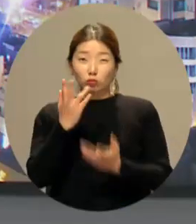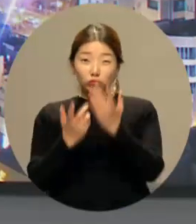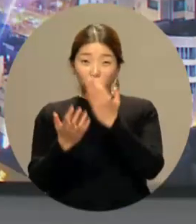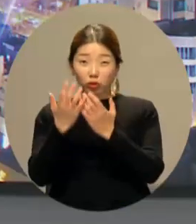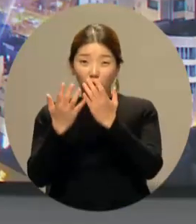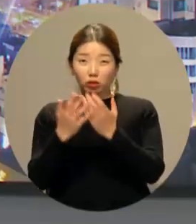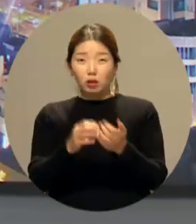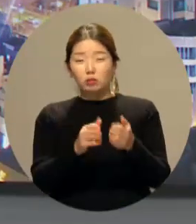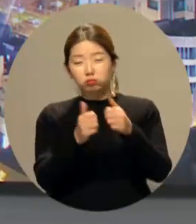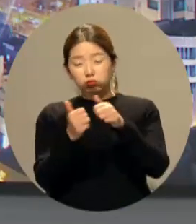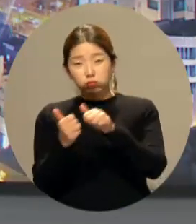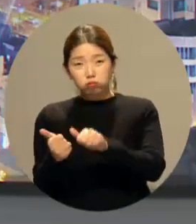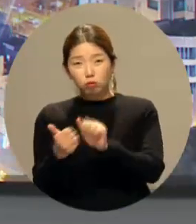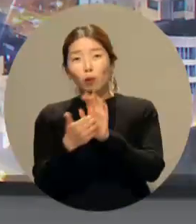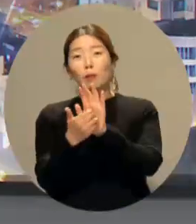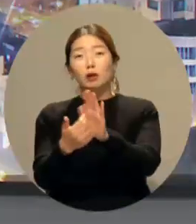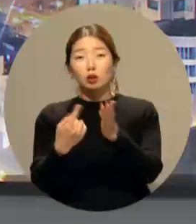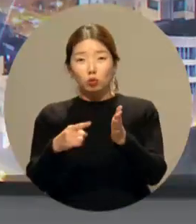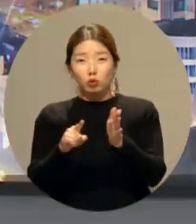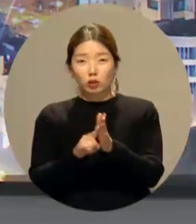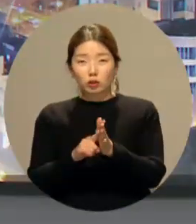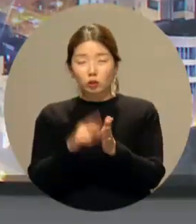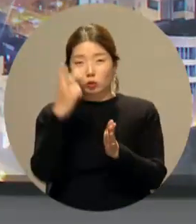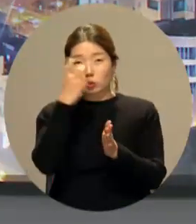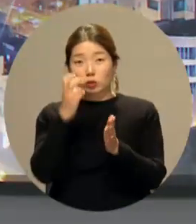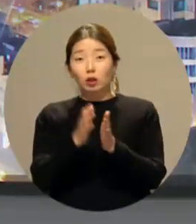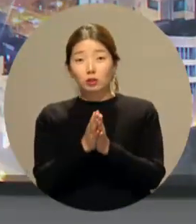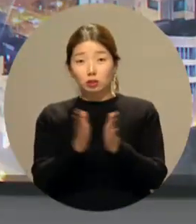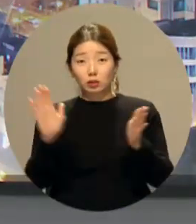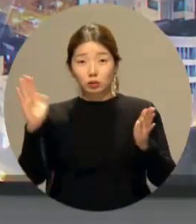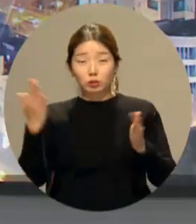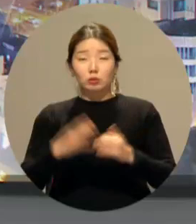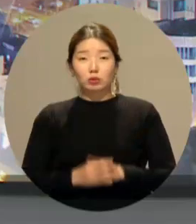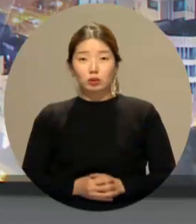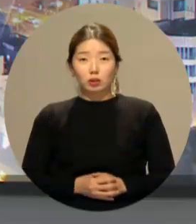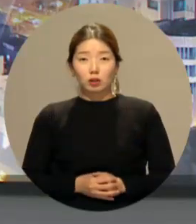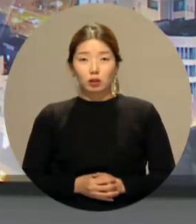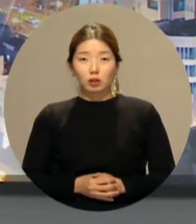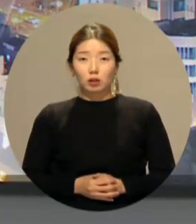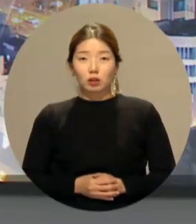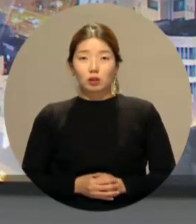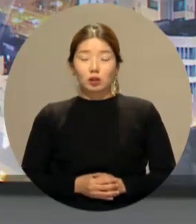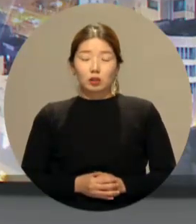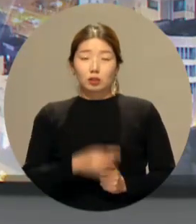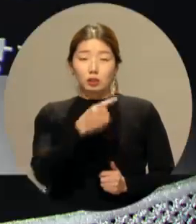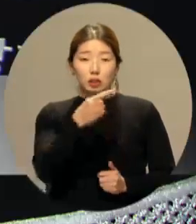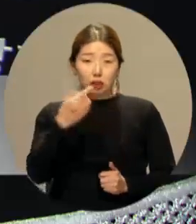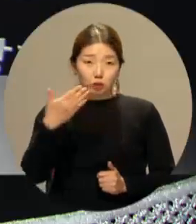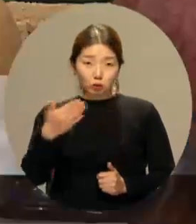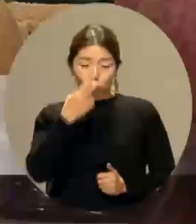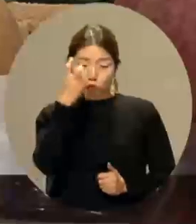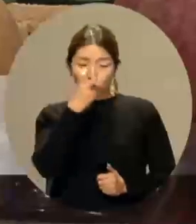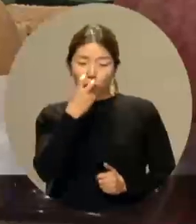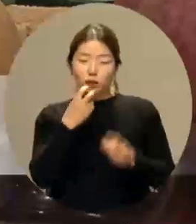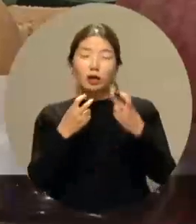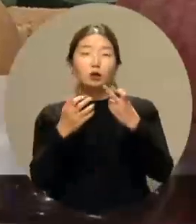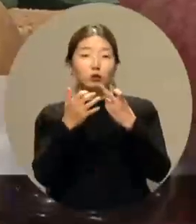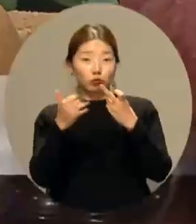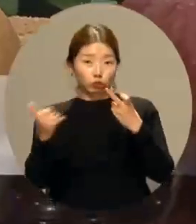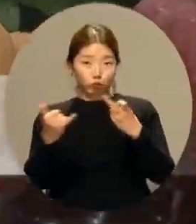화재 현장에서 순직사국 예방을 위한 조사가 진행되고 있습니다 전북 소방본부 조사인력